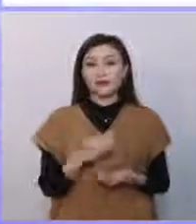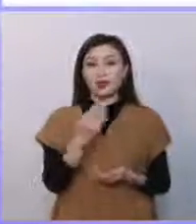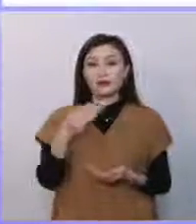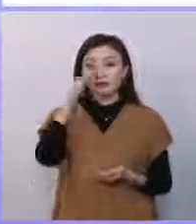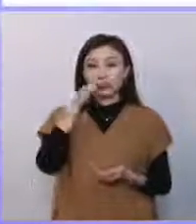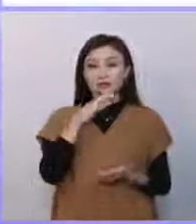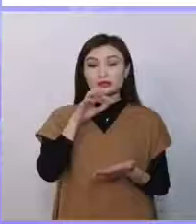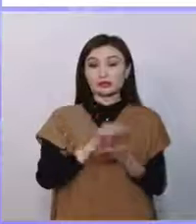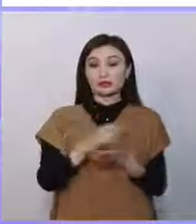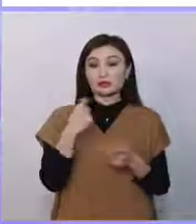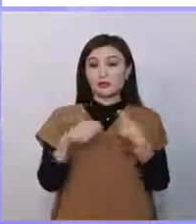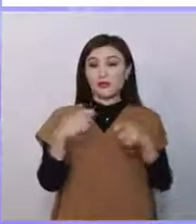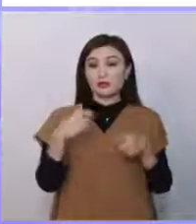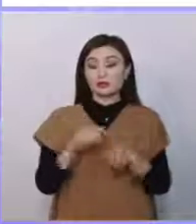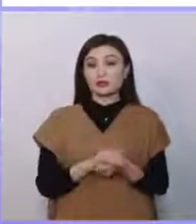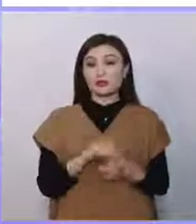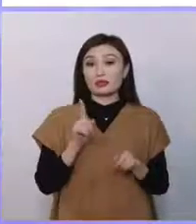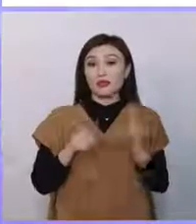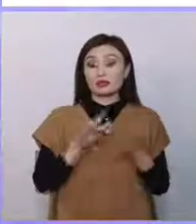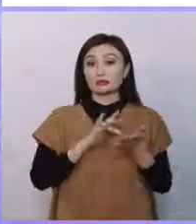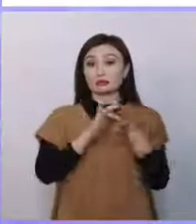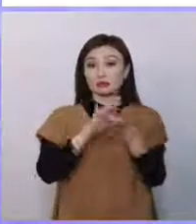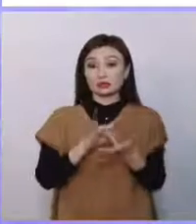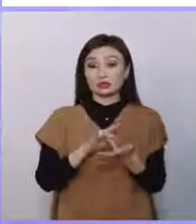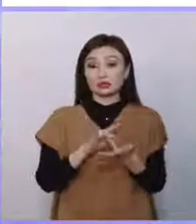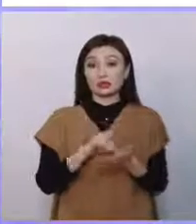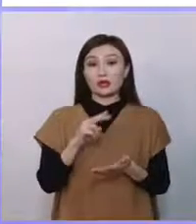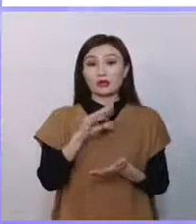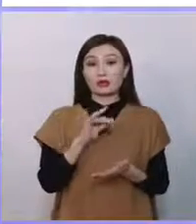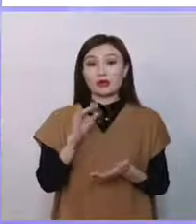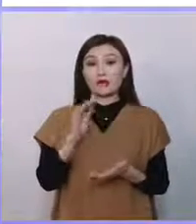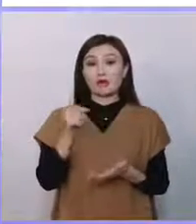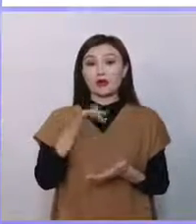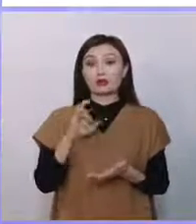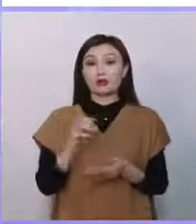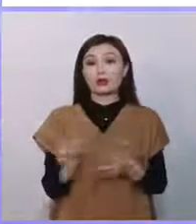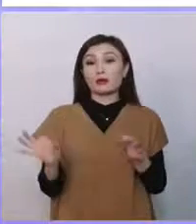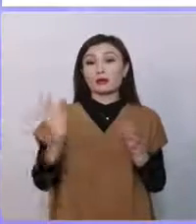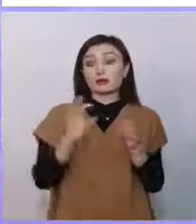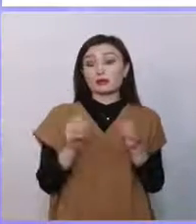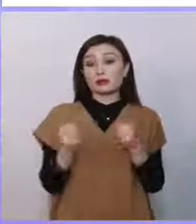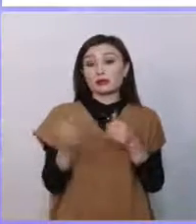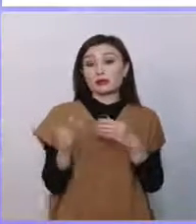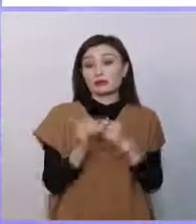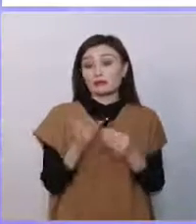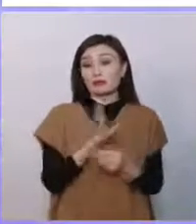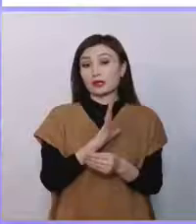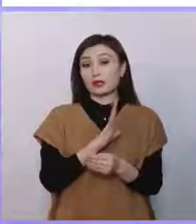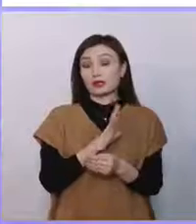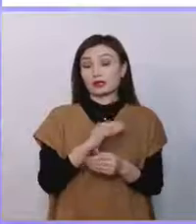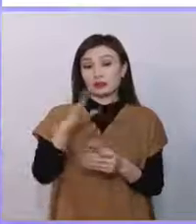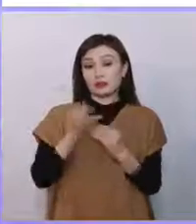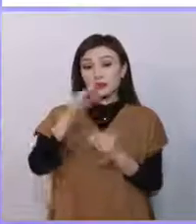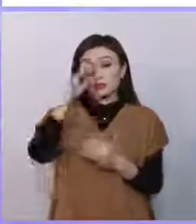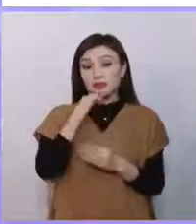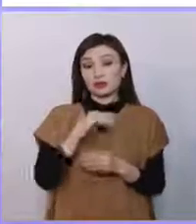отец занимался торговлей некоторых путешествиях пифагор присоединялся к отцу он изучал